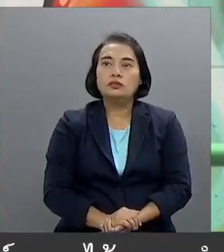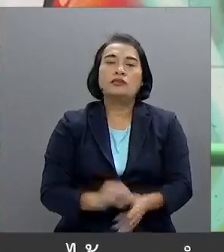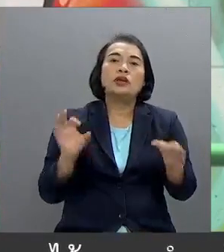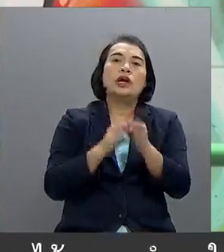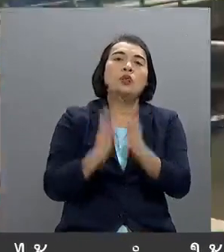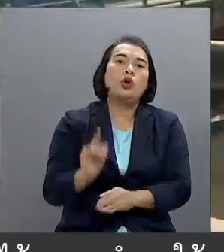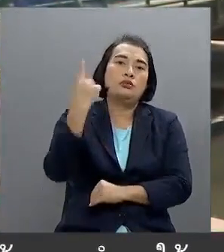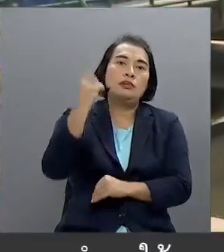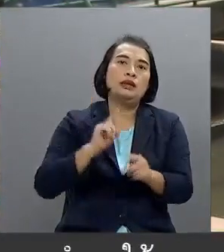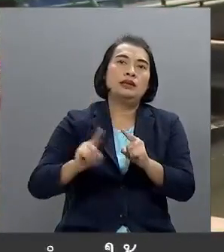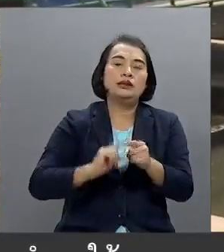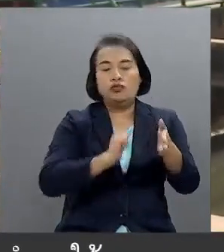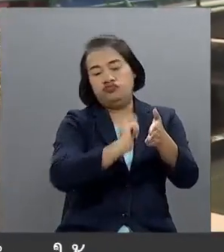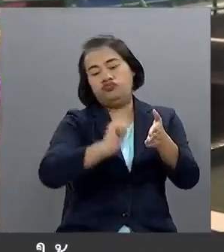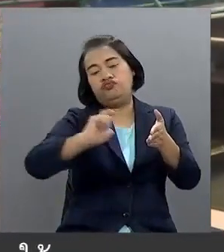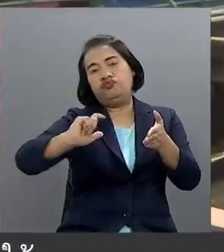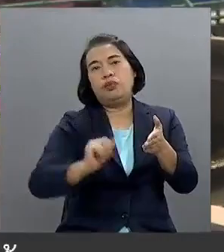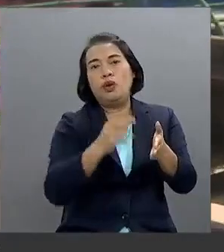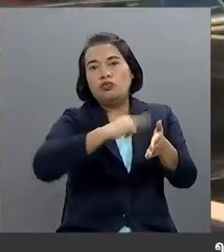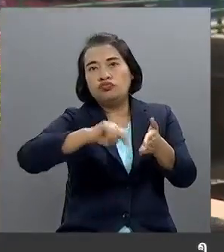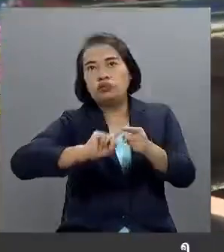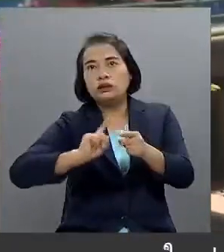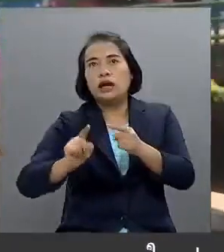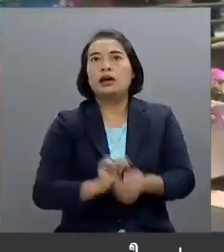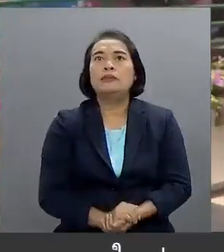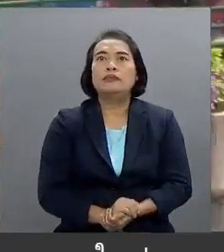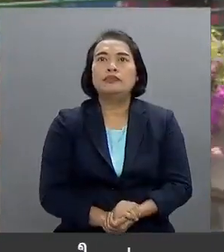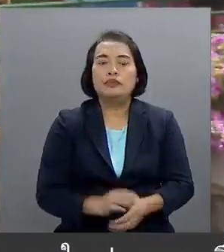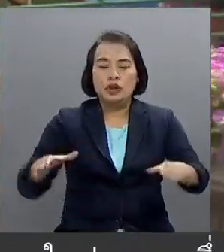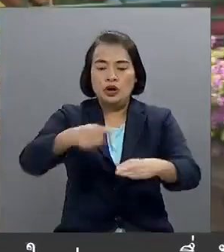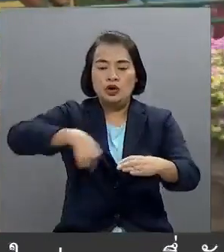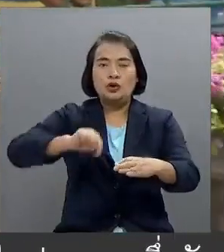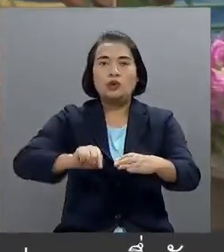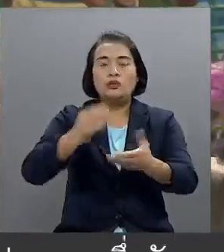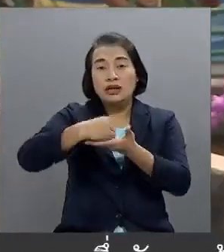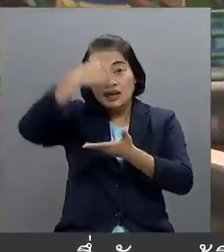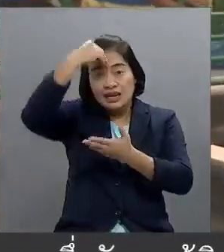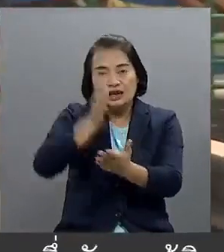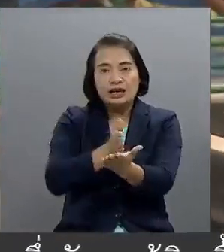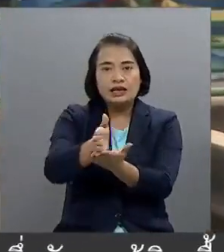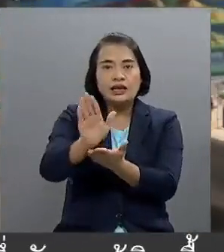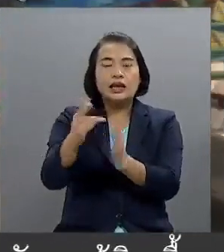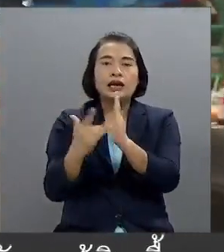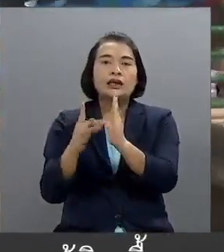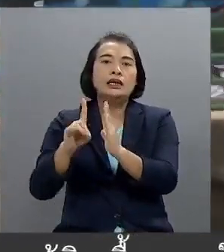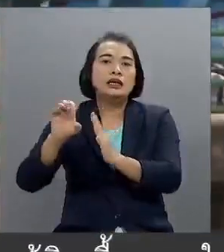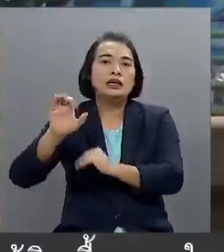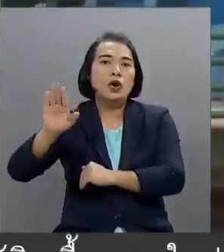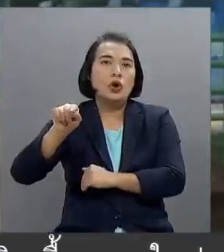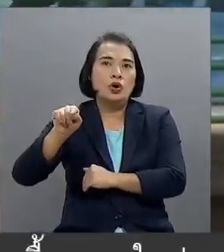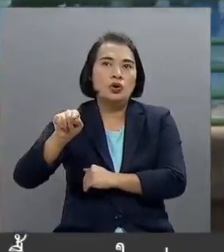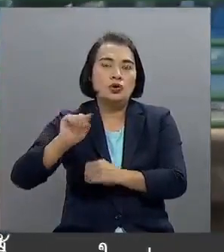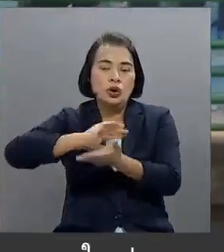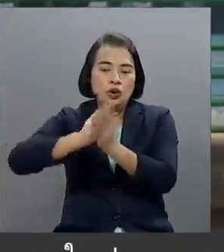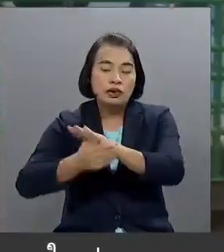านการคัดเลือกหนึ่งในนั้นคือกลุ่ม Floppy Disk นักศึกษาคณะดิจิทัลอาร์ตรั้วรังสิตที่เปลี่ยนจากวาดรูปบนคอมพิวเต